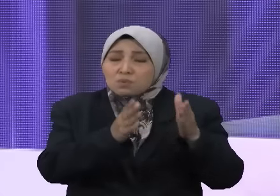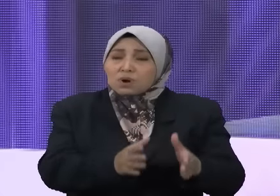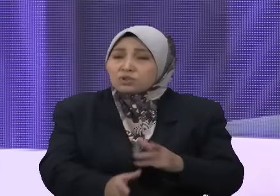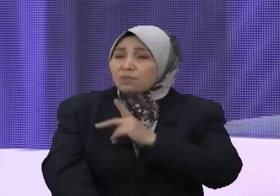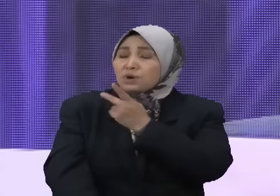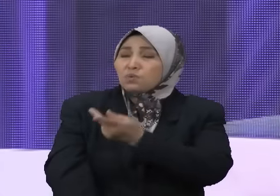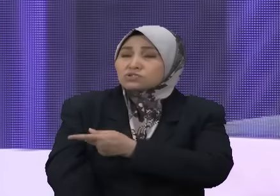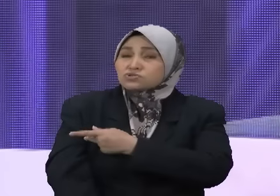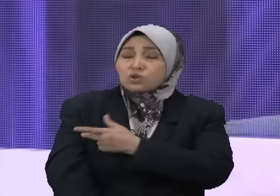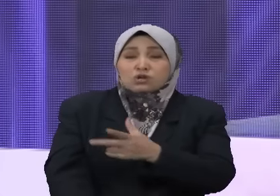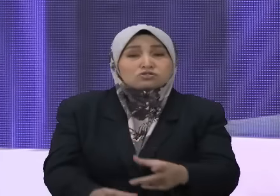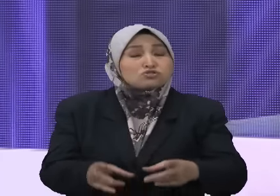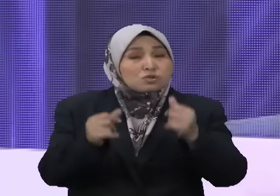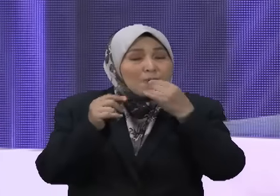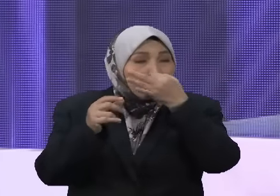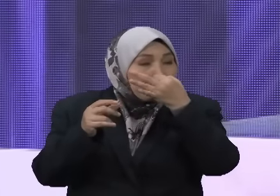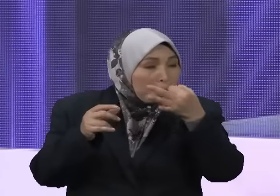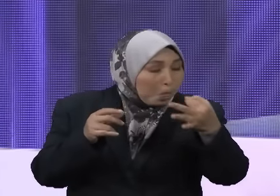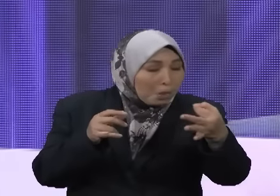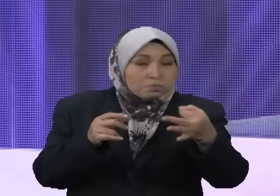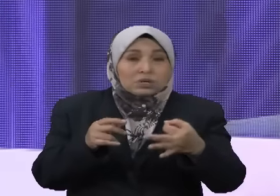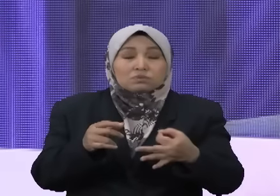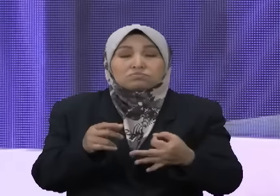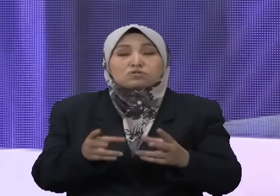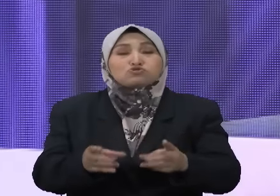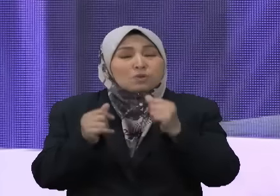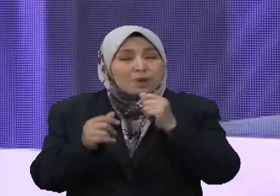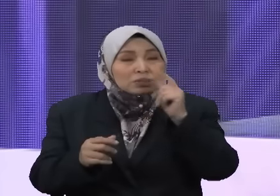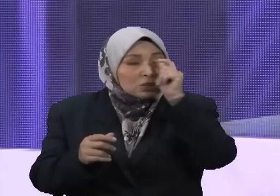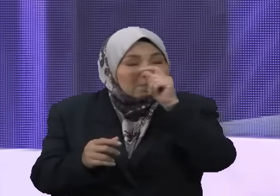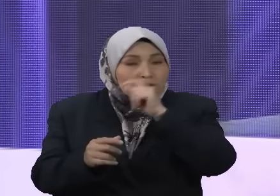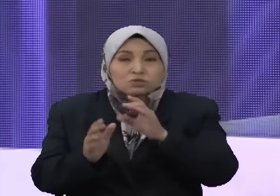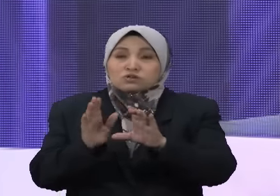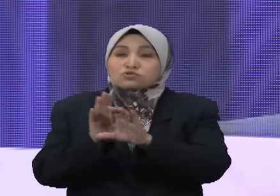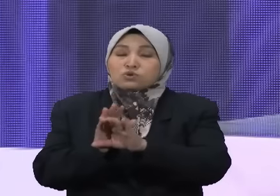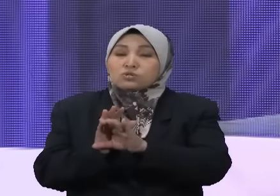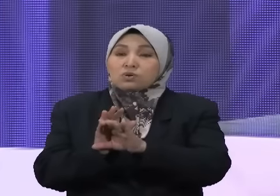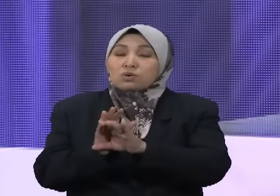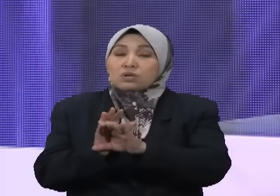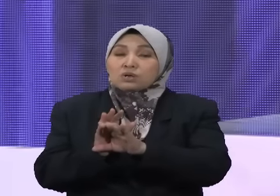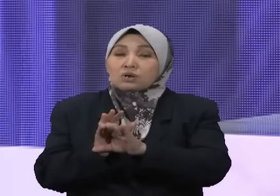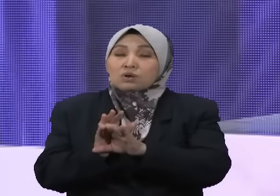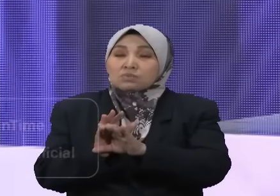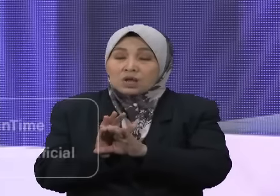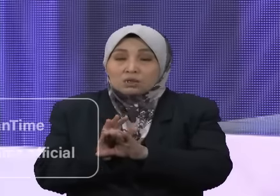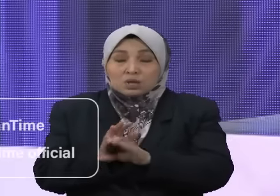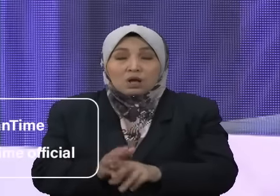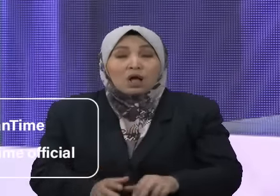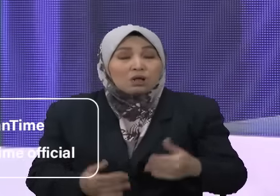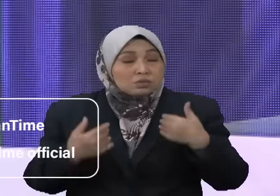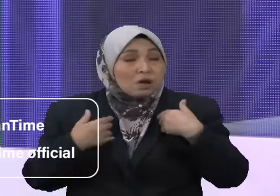berkuasa dia cepat ikut dia cepat terpedaya sebagai contoh influencer-influencer yang mungkin ada